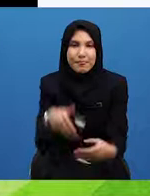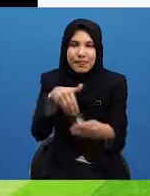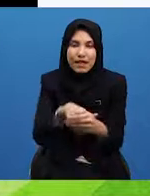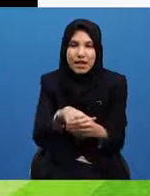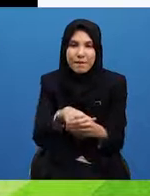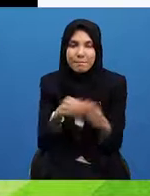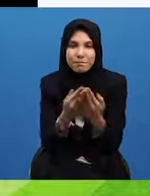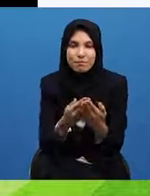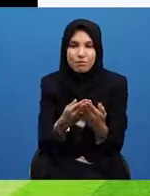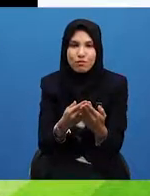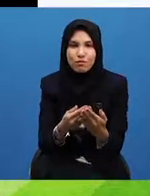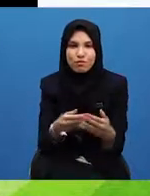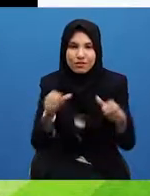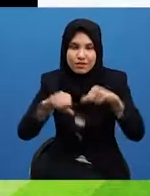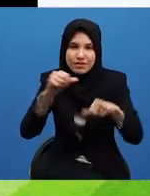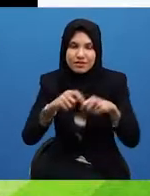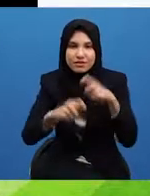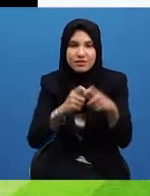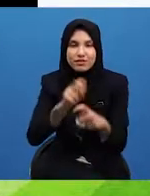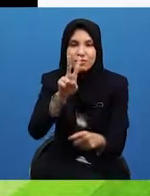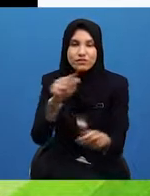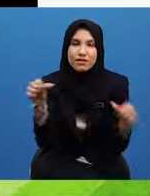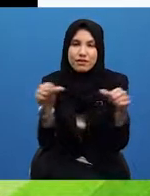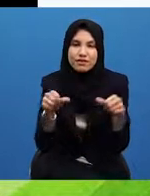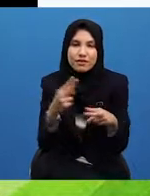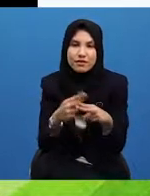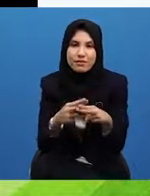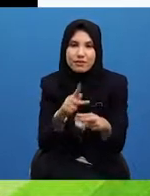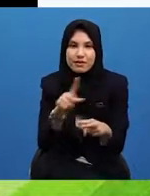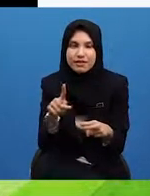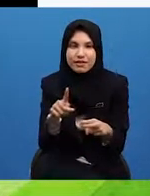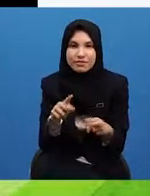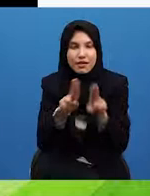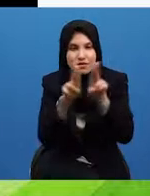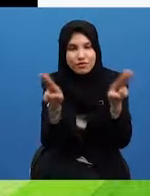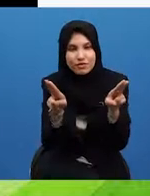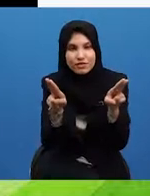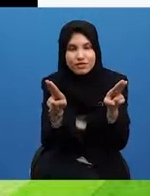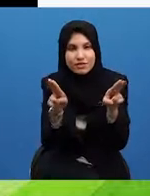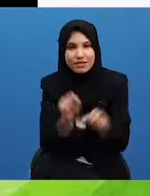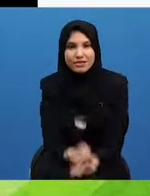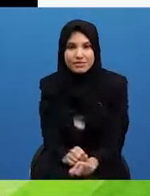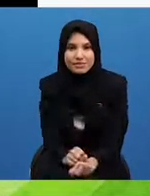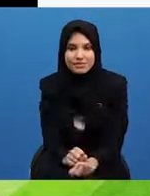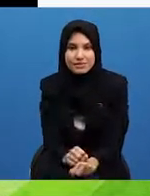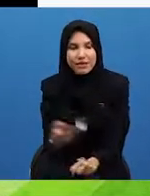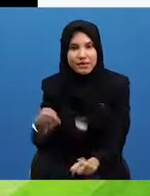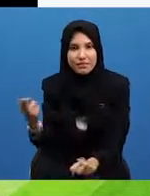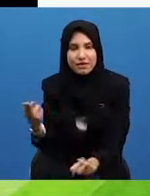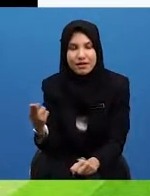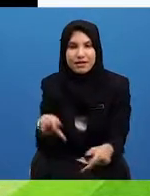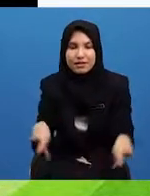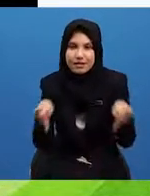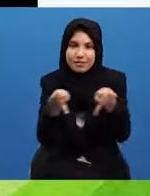teks sains tahun 2003 ini dinamakan sebagai menguji kecepatan Activity bahan-bahan